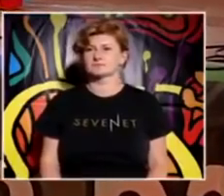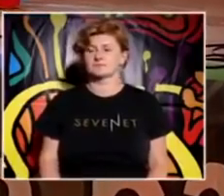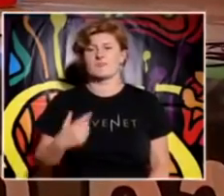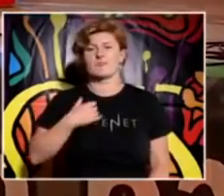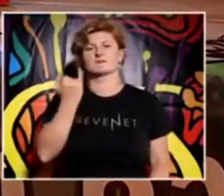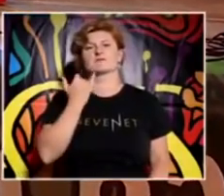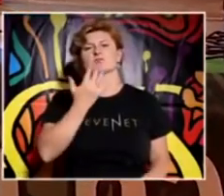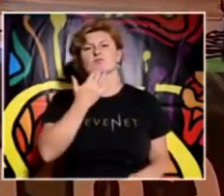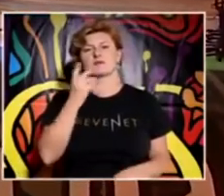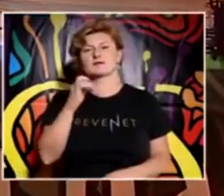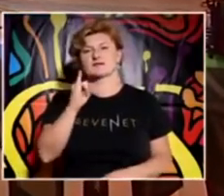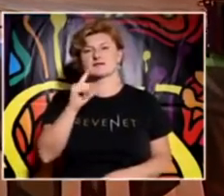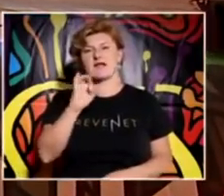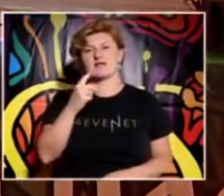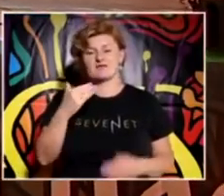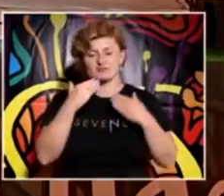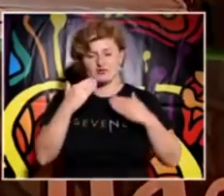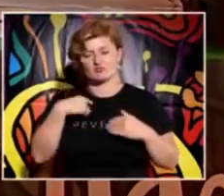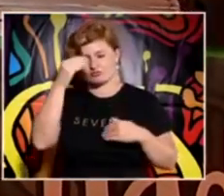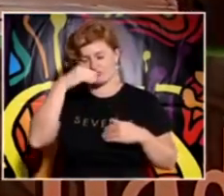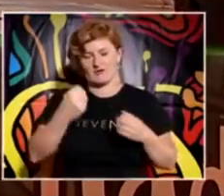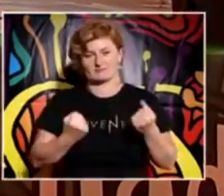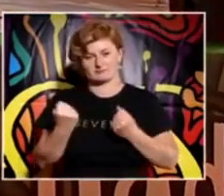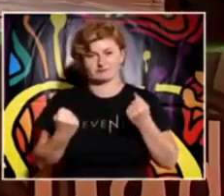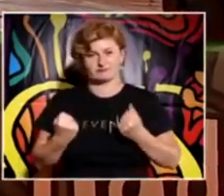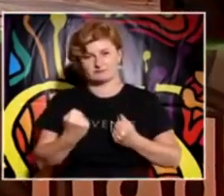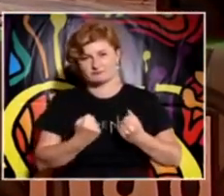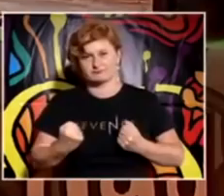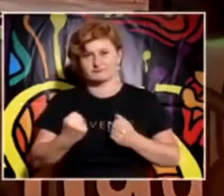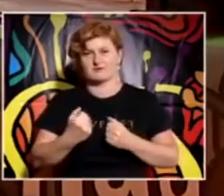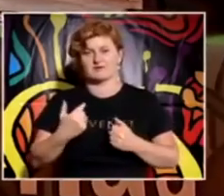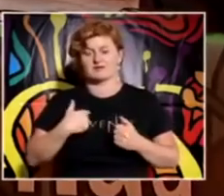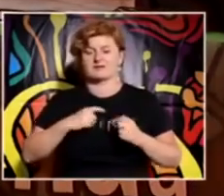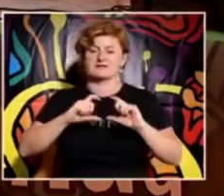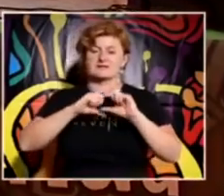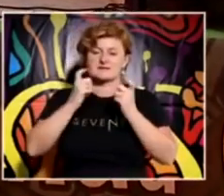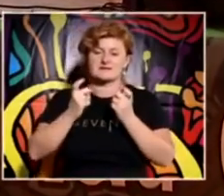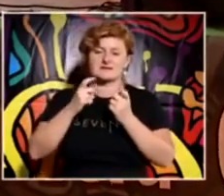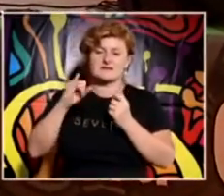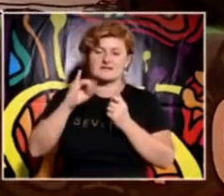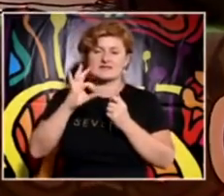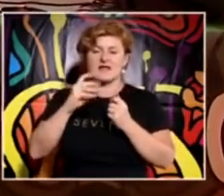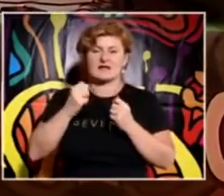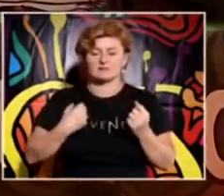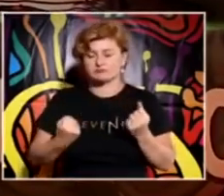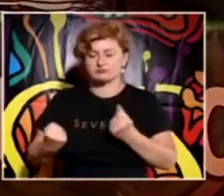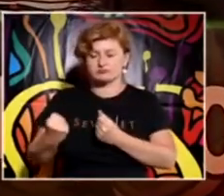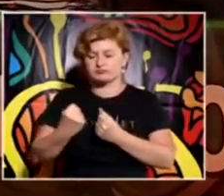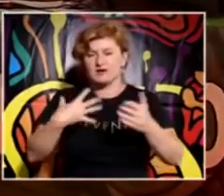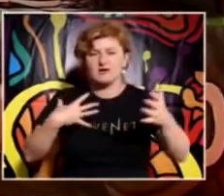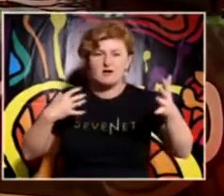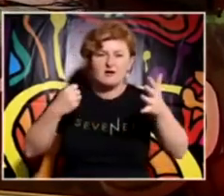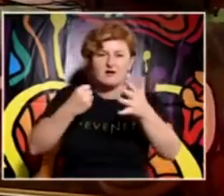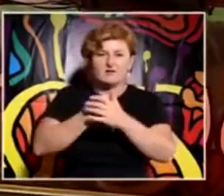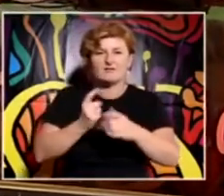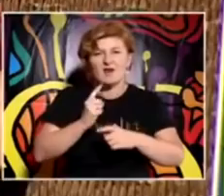Zawsze mówię, że na tej Islandii się trochę nauczyłam jeździć, ale no właśnie, przyjechałam całe południe Islandii, dotarłam na Isfjord, gdzie już prawie nikt nie dojeżdża, już dalej